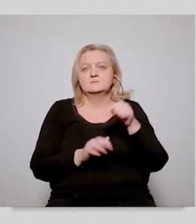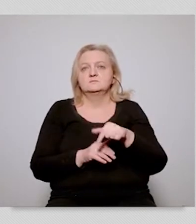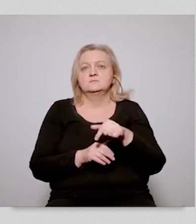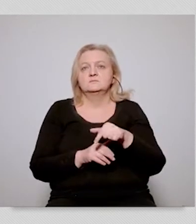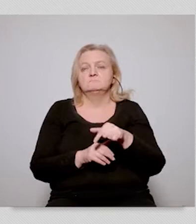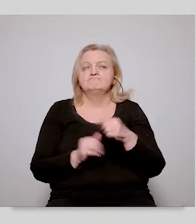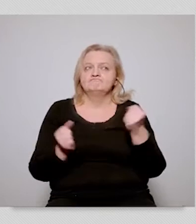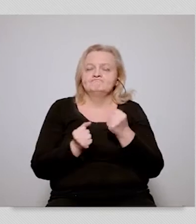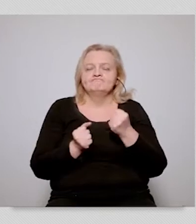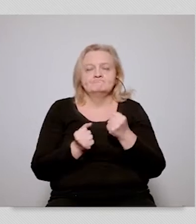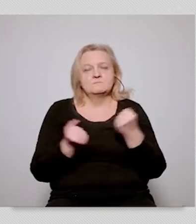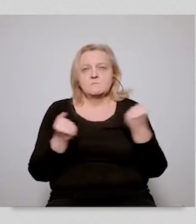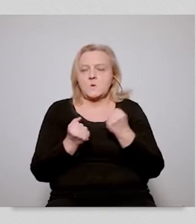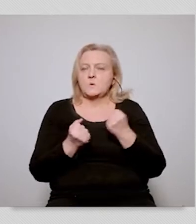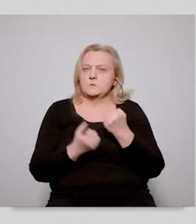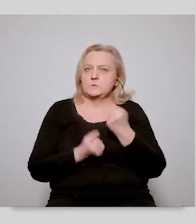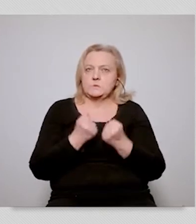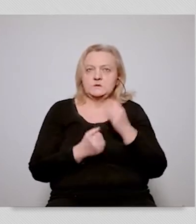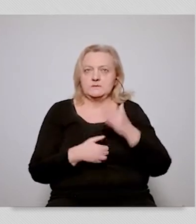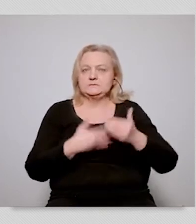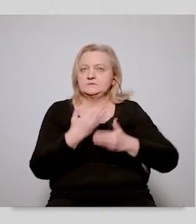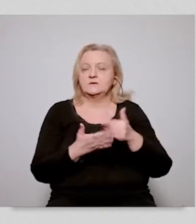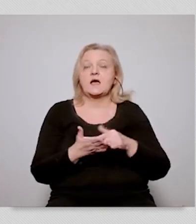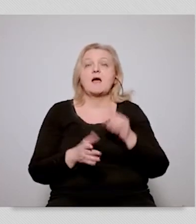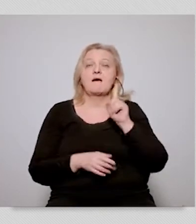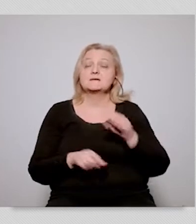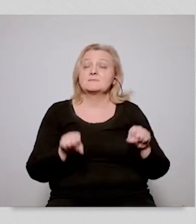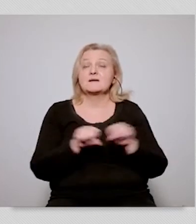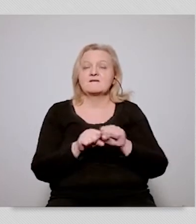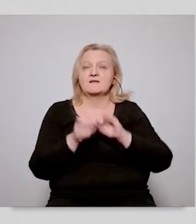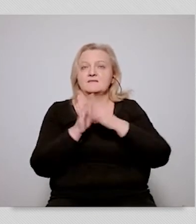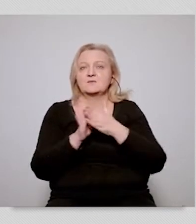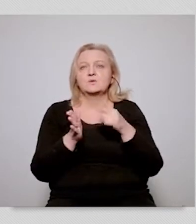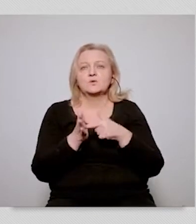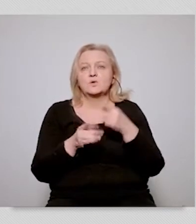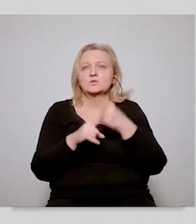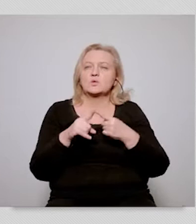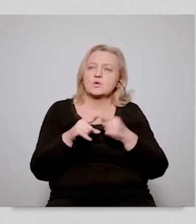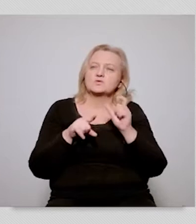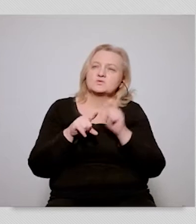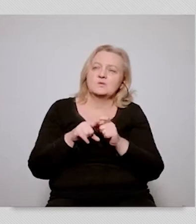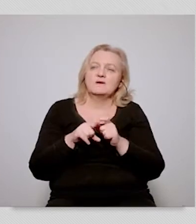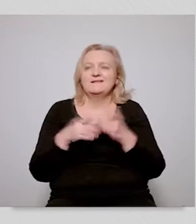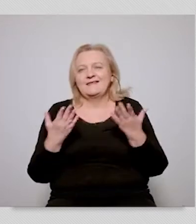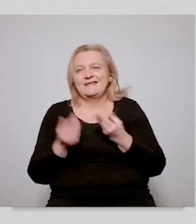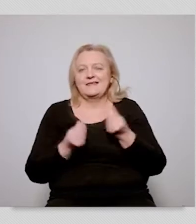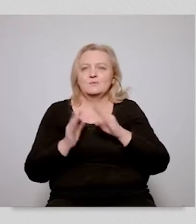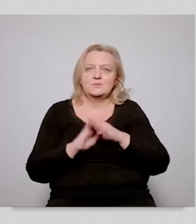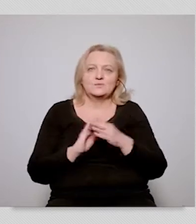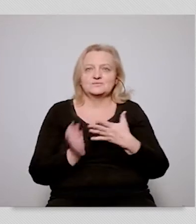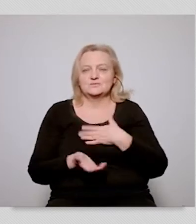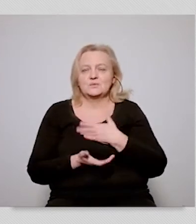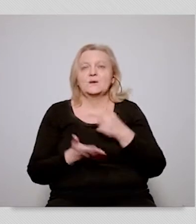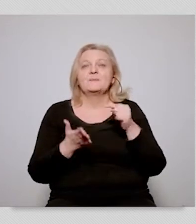szczególnie dramatyczny sposób przechodzić. I ta sprawiedliwa transformacja jest oczywiście takim trochę słowem wytrychem w tej debacie. To znaczy